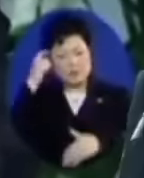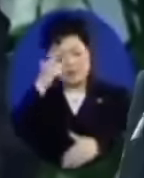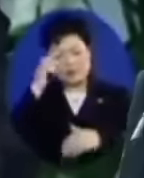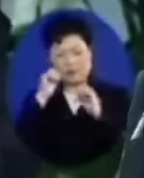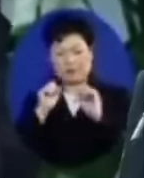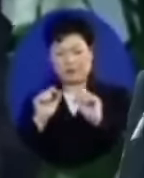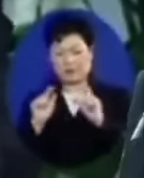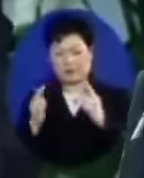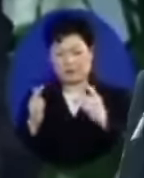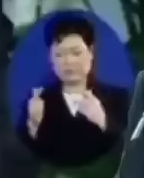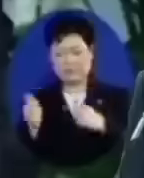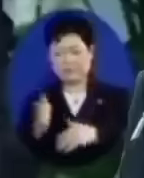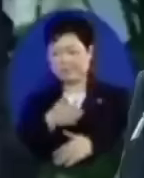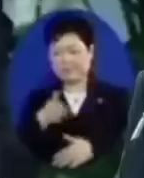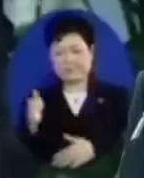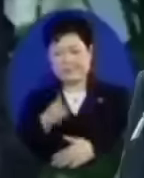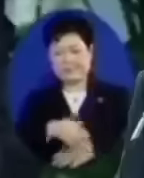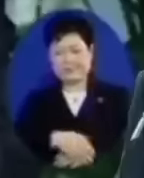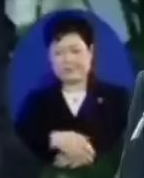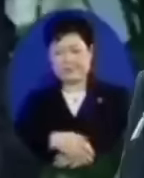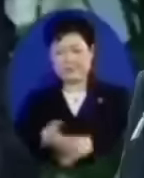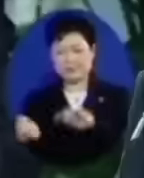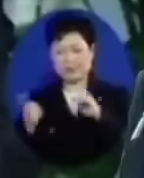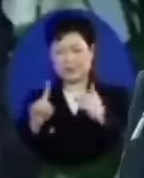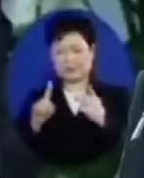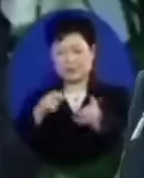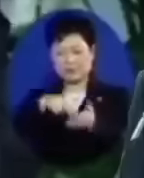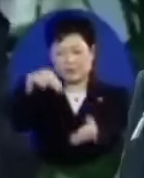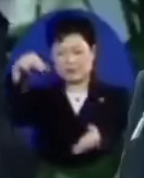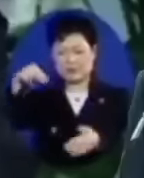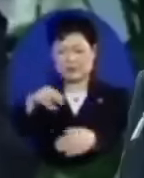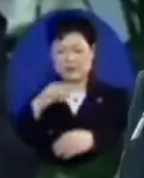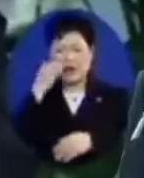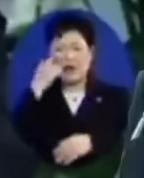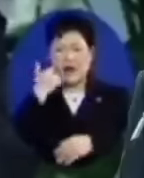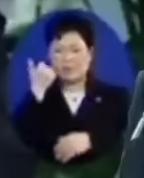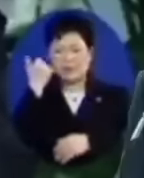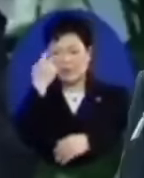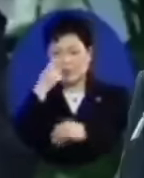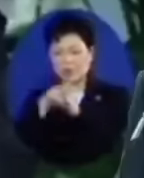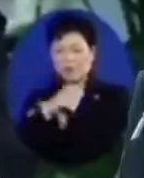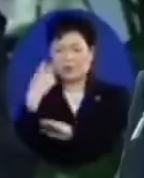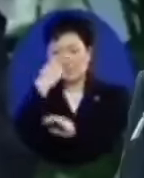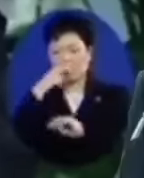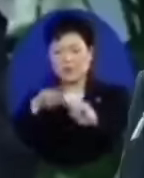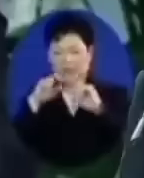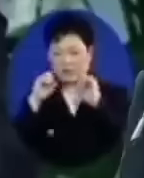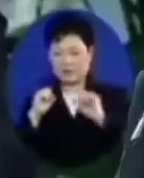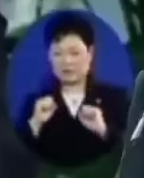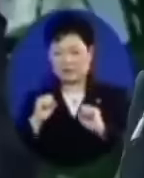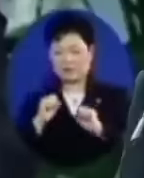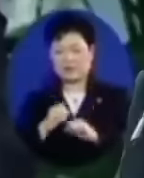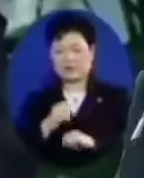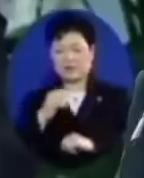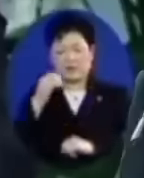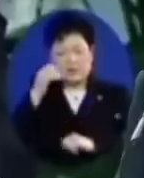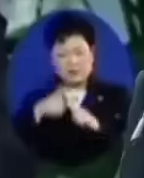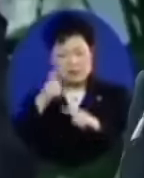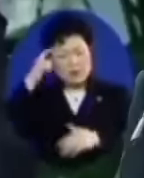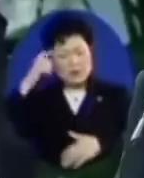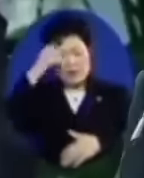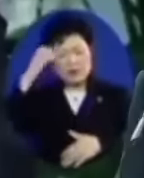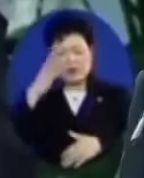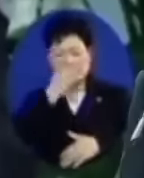있습니까? 없지요. 부활해서 성천하여 아버지 보좌 우편에 앉아서 예수의 영인 성령을